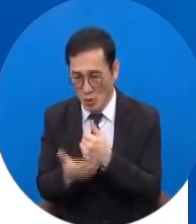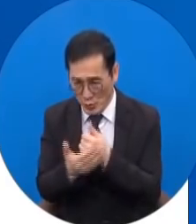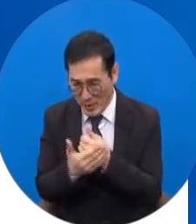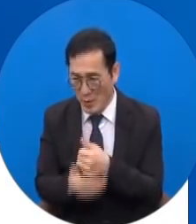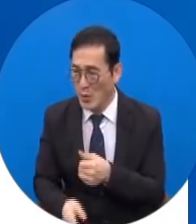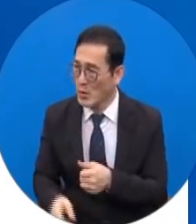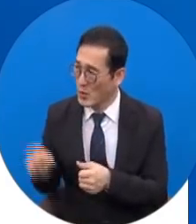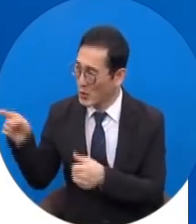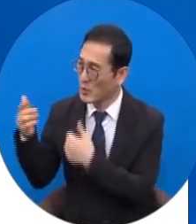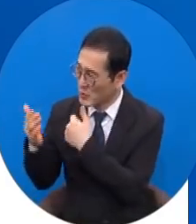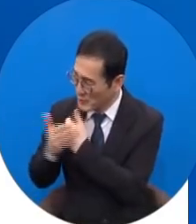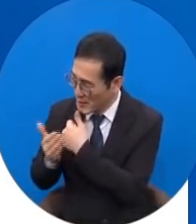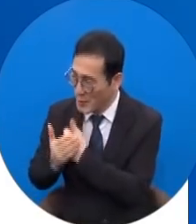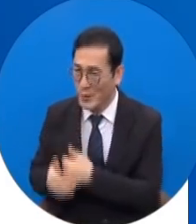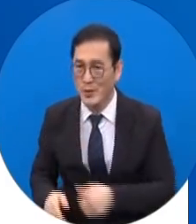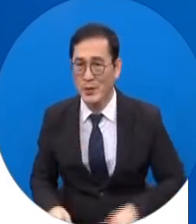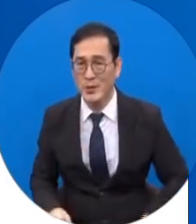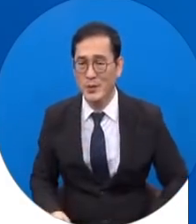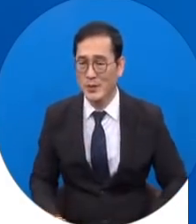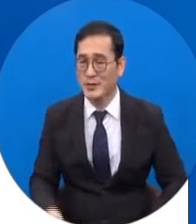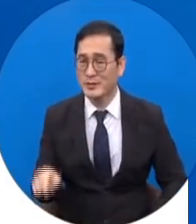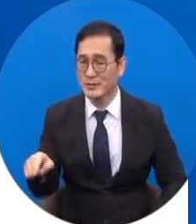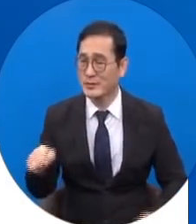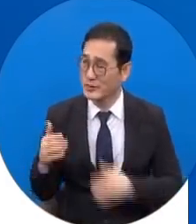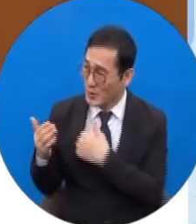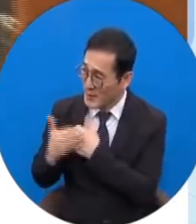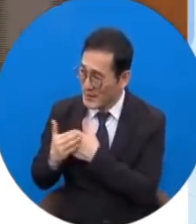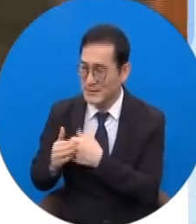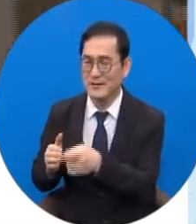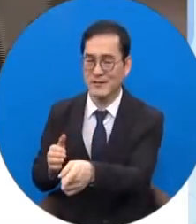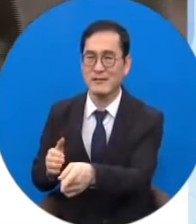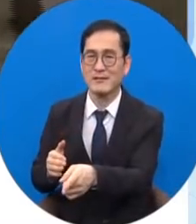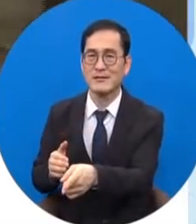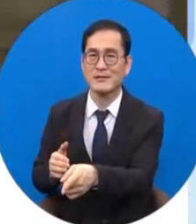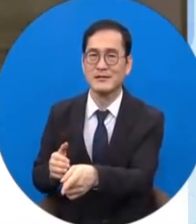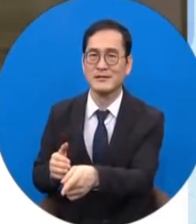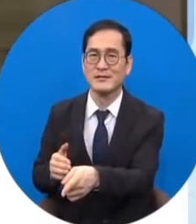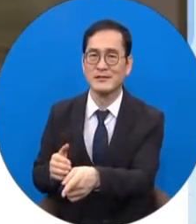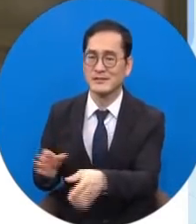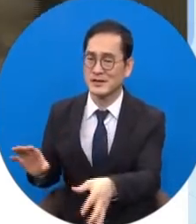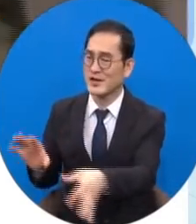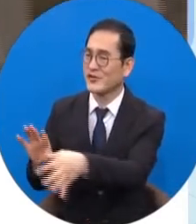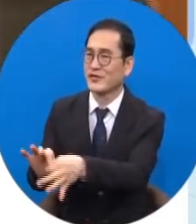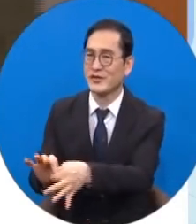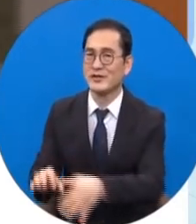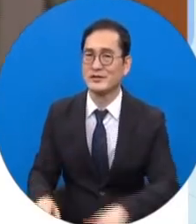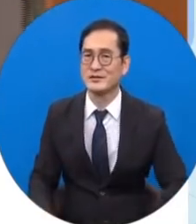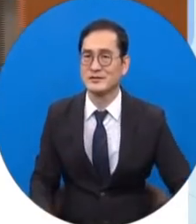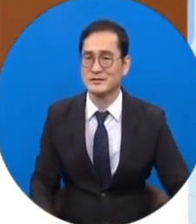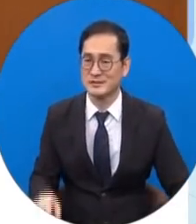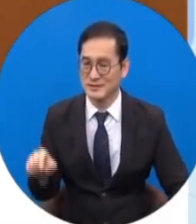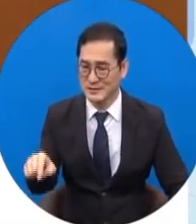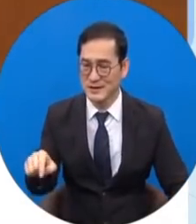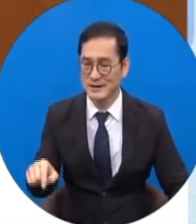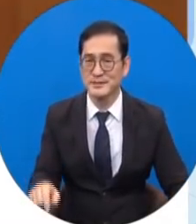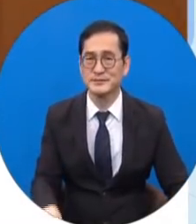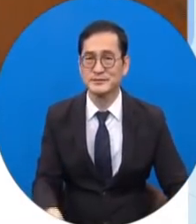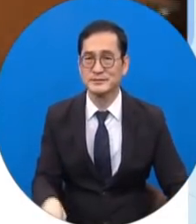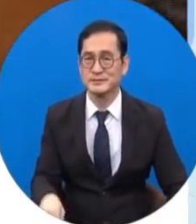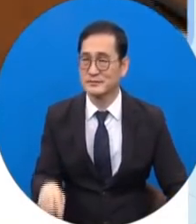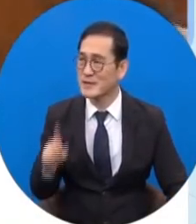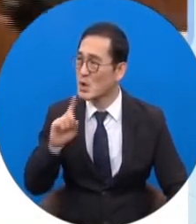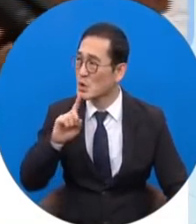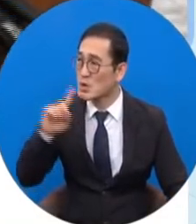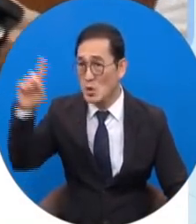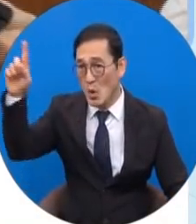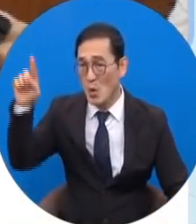조용히 라는 사람이 2011 0 이겠죠 2011년 부산저축은행 사건 에서 사건 에서 기소되지 않았고 처벌되지 않았다 고